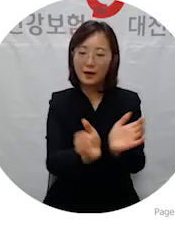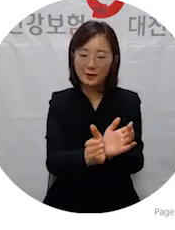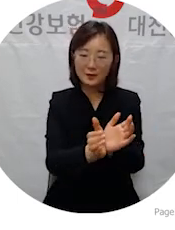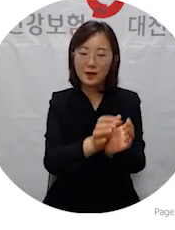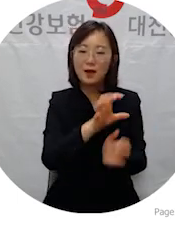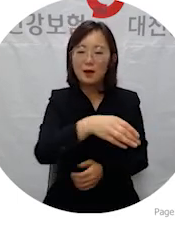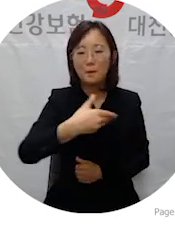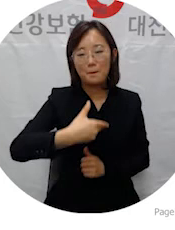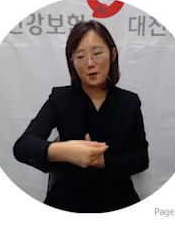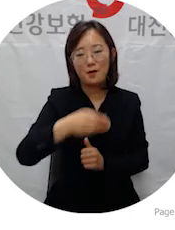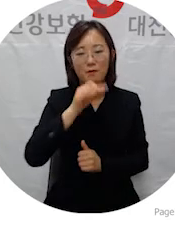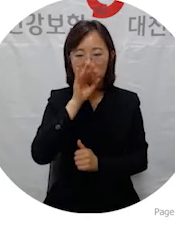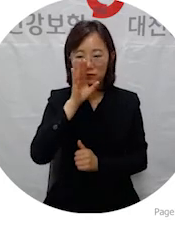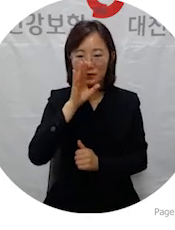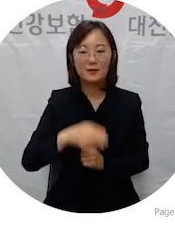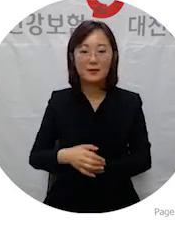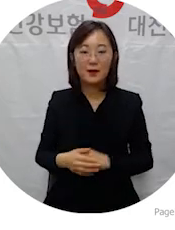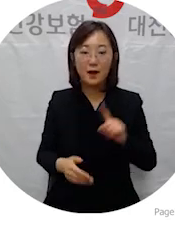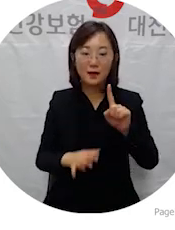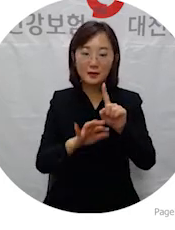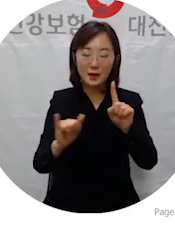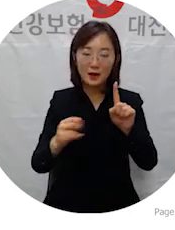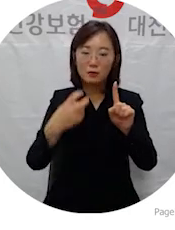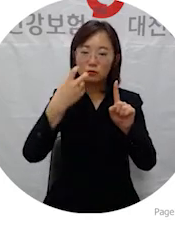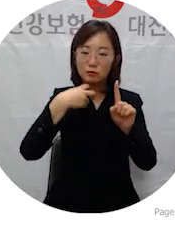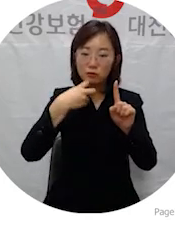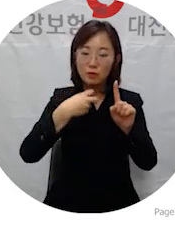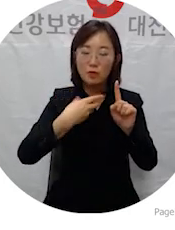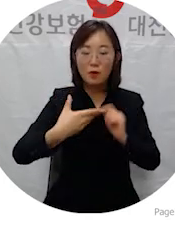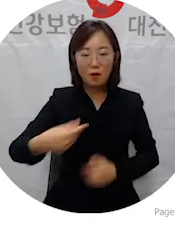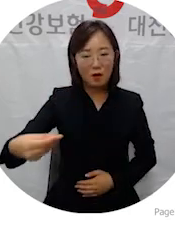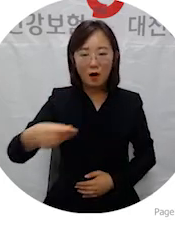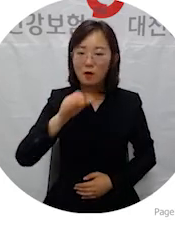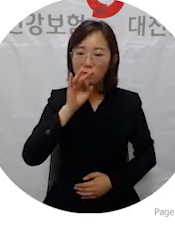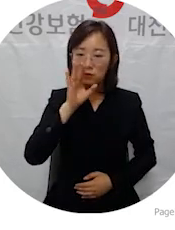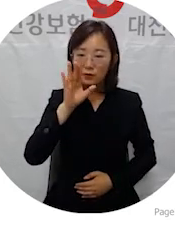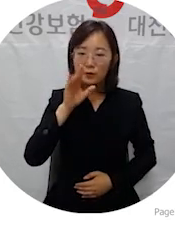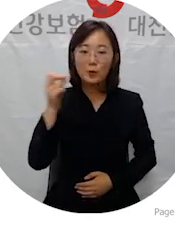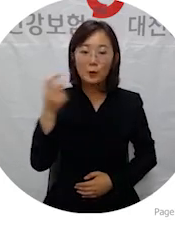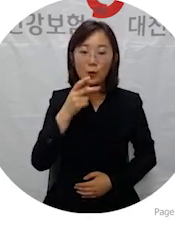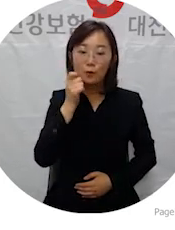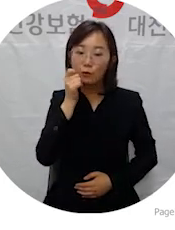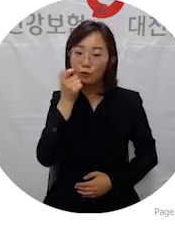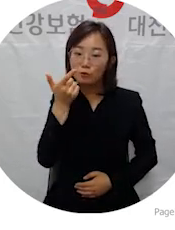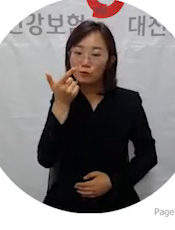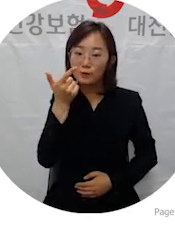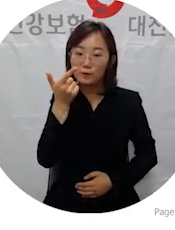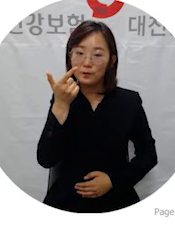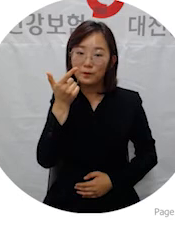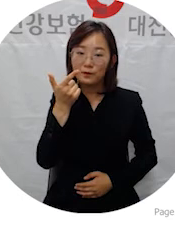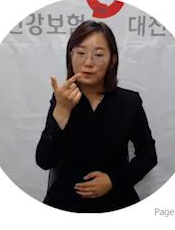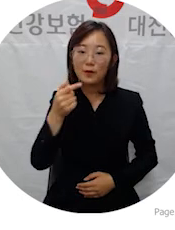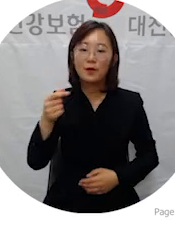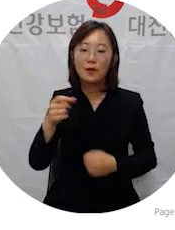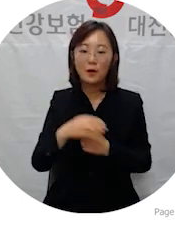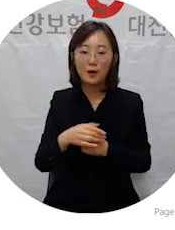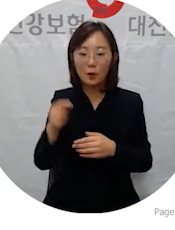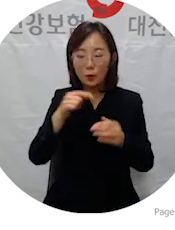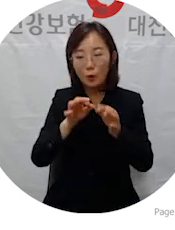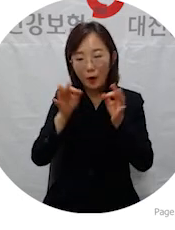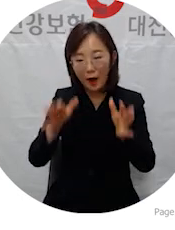특정 단체에 대여하는 것은 안 되며 동일 사용자, 동일 품목 이중 대여나 6개월 이내